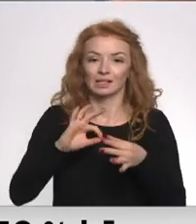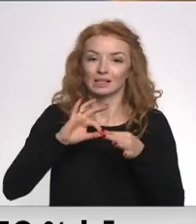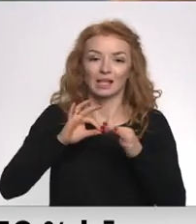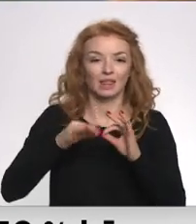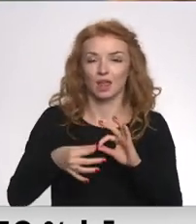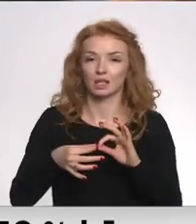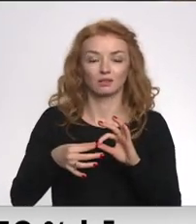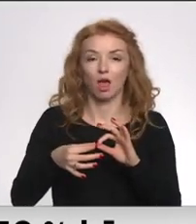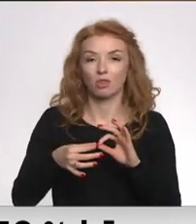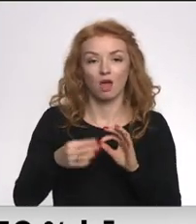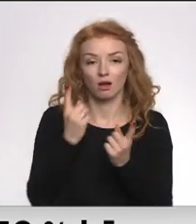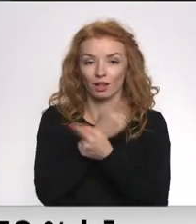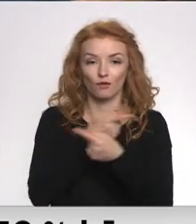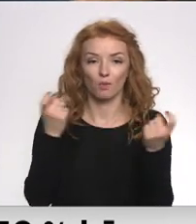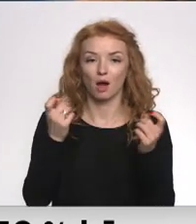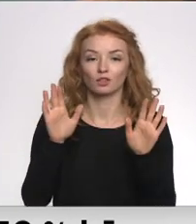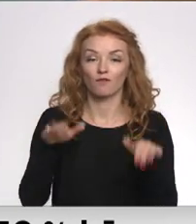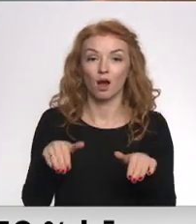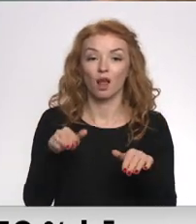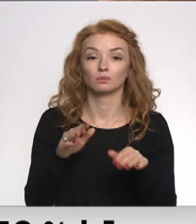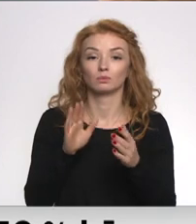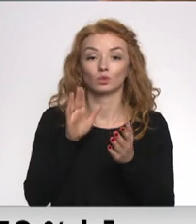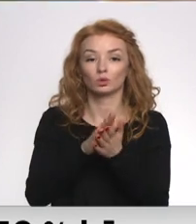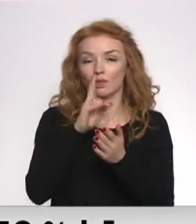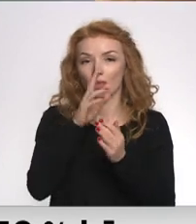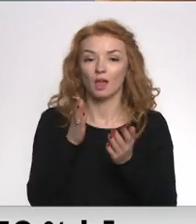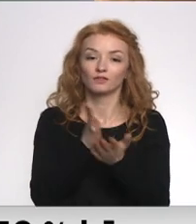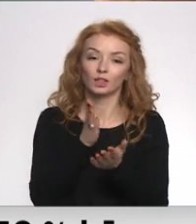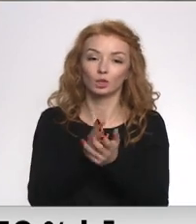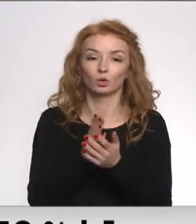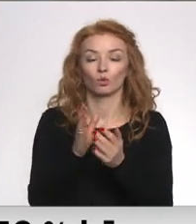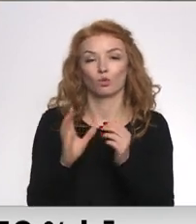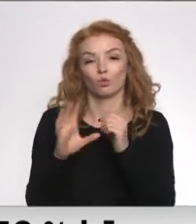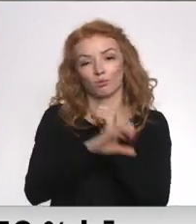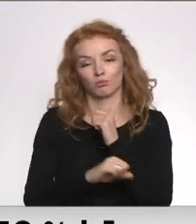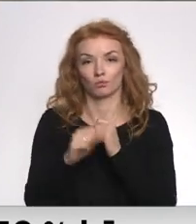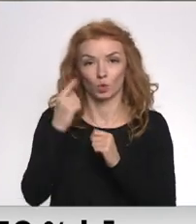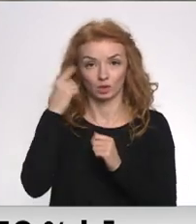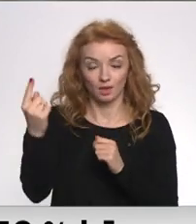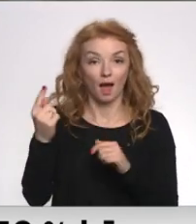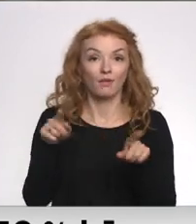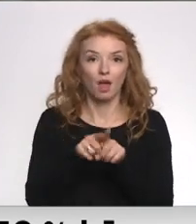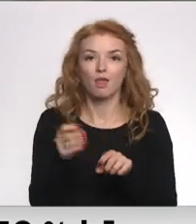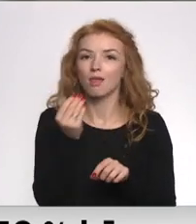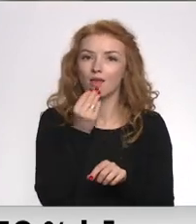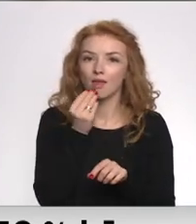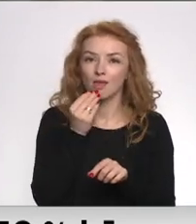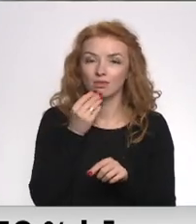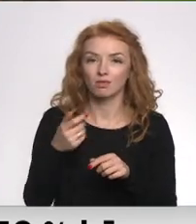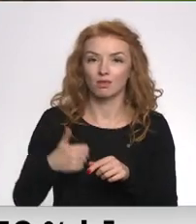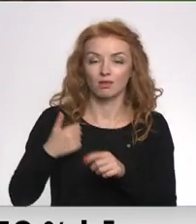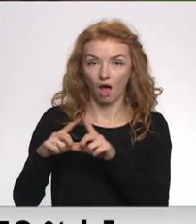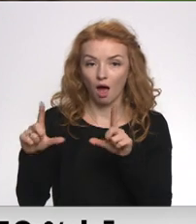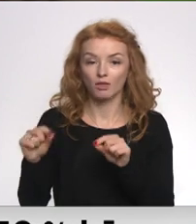jau informāciju varēsim uz nedēļas vidu, uz nedēļas otru pusi. Tāpat laikā ēdinātājiem un